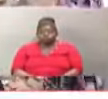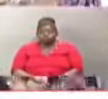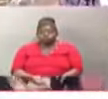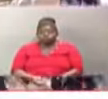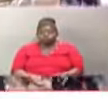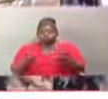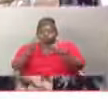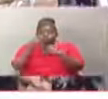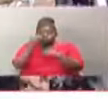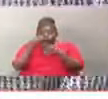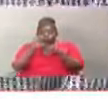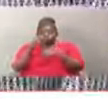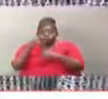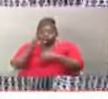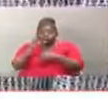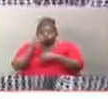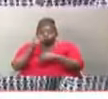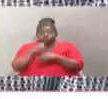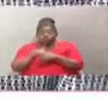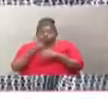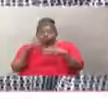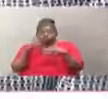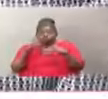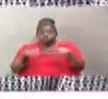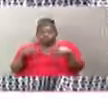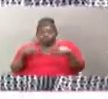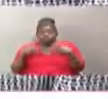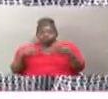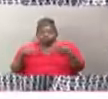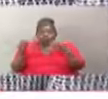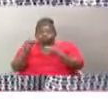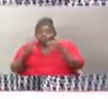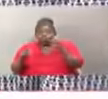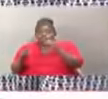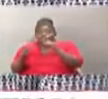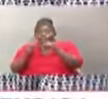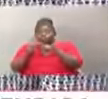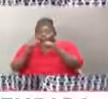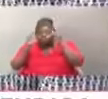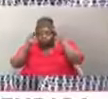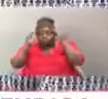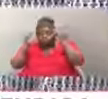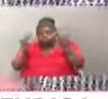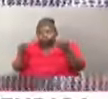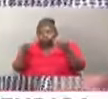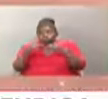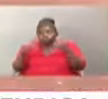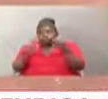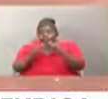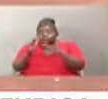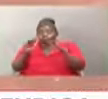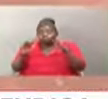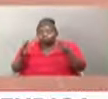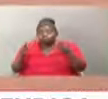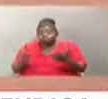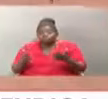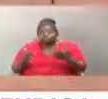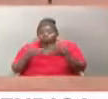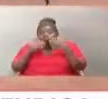Ekyokulya batwadde ekyokunywa. Nze ndi musanyufu, siina nakyenjogera, mbadde simanyi oba ne Krismasi ngiyitamu ntya. Neebaza